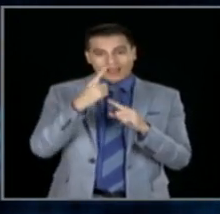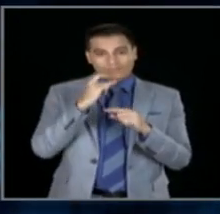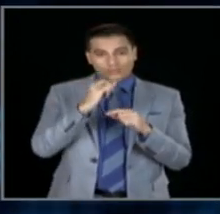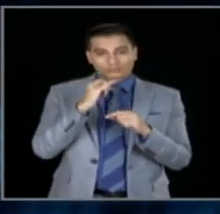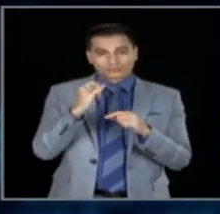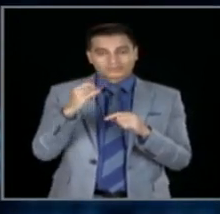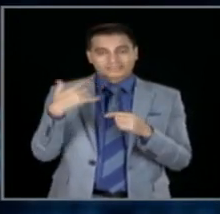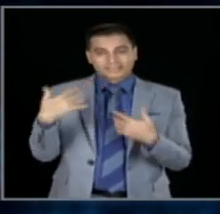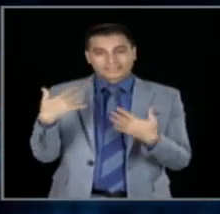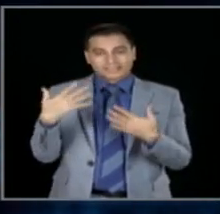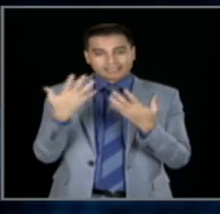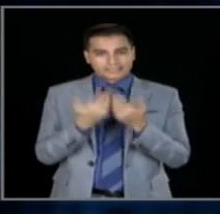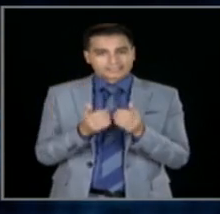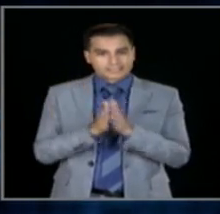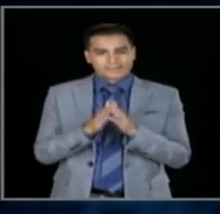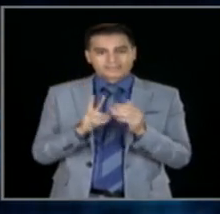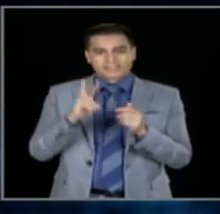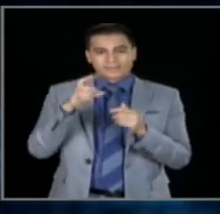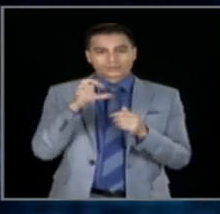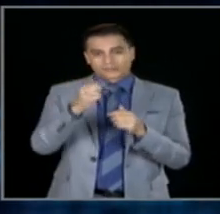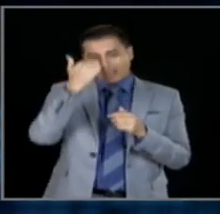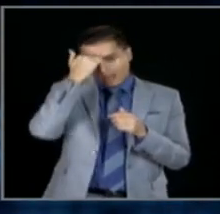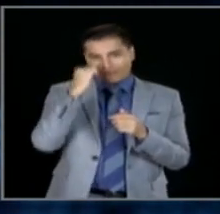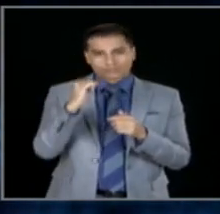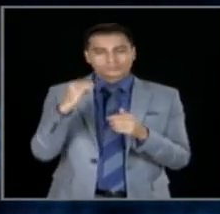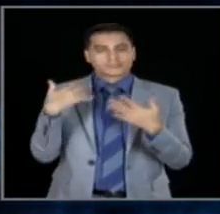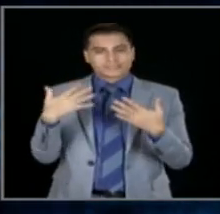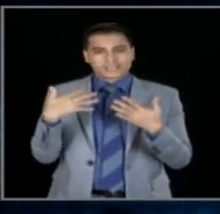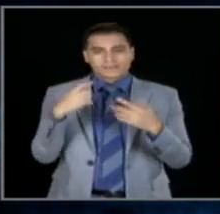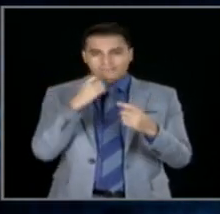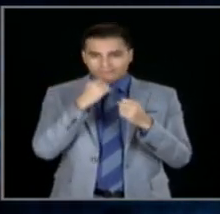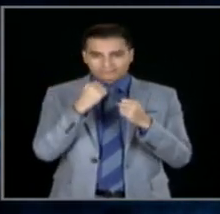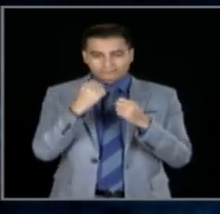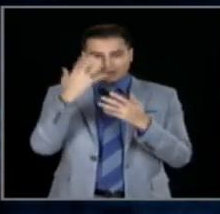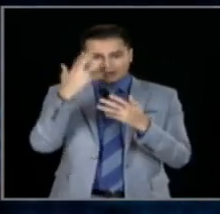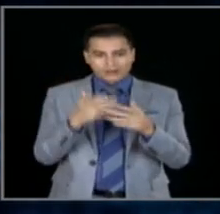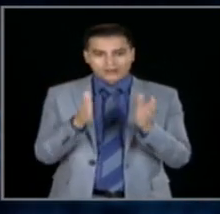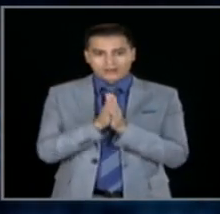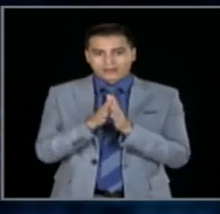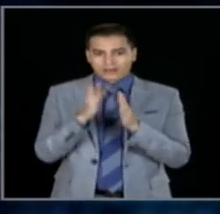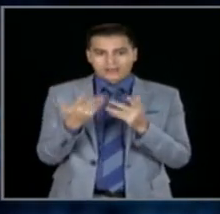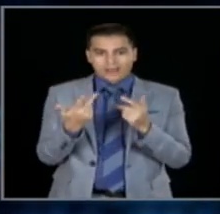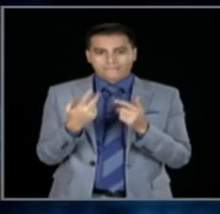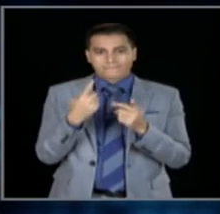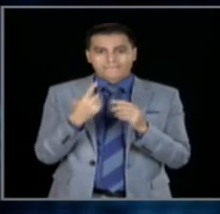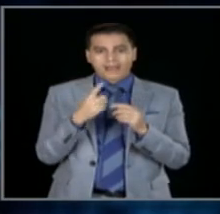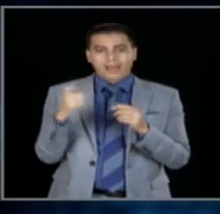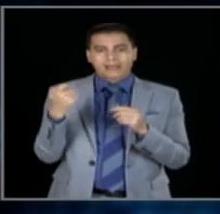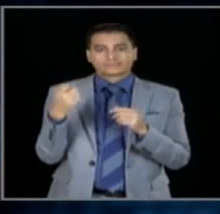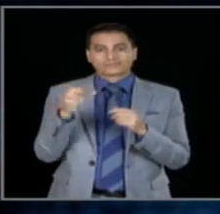1500 جنيه بما يساوي 97,500 جنيه ويبقى الرصيد لحد دلوقتي